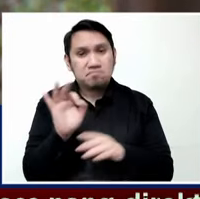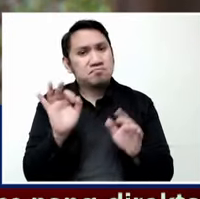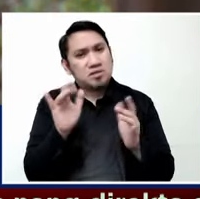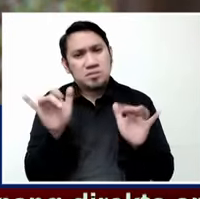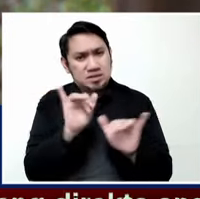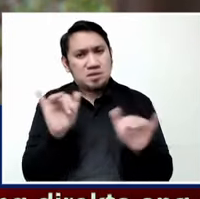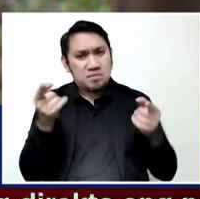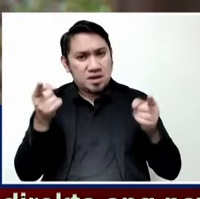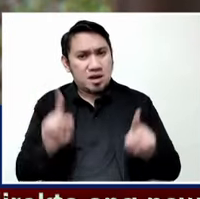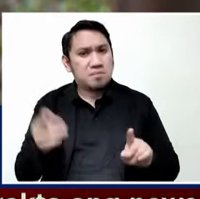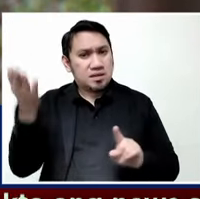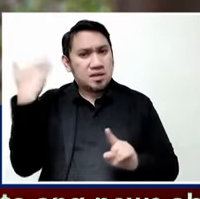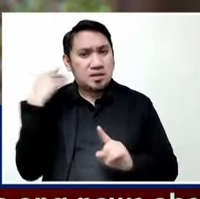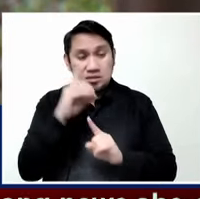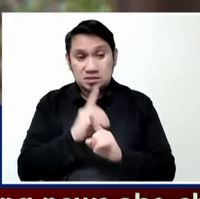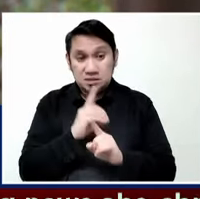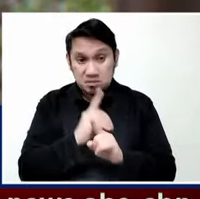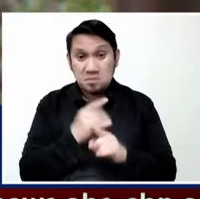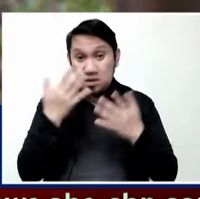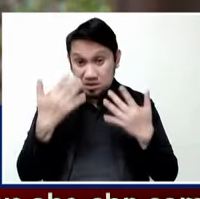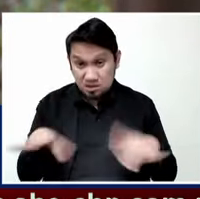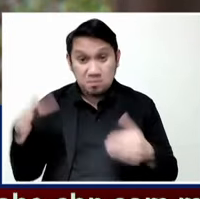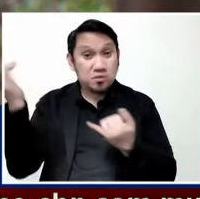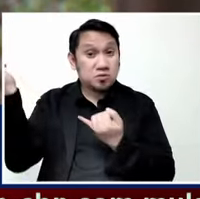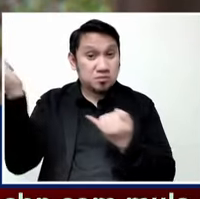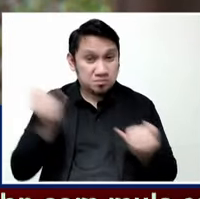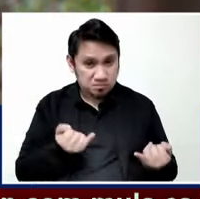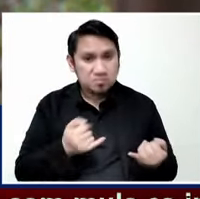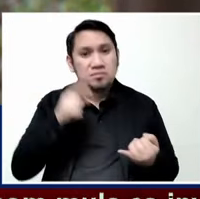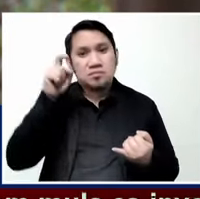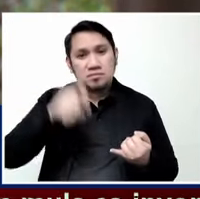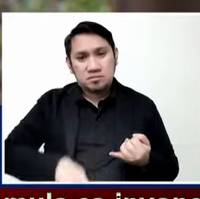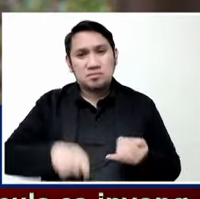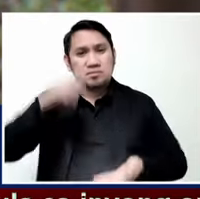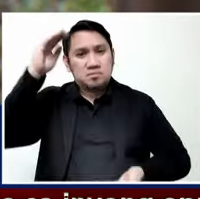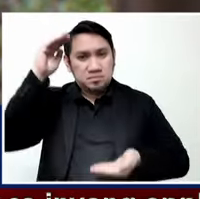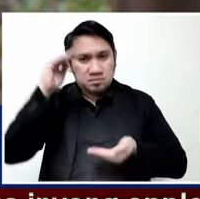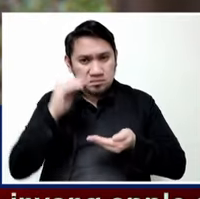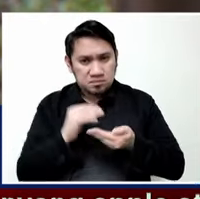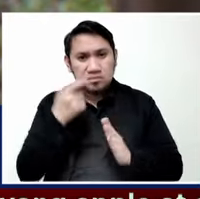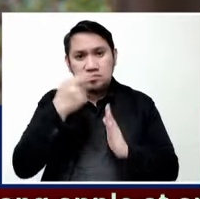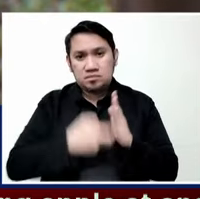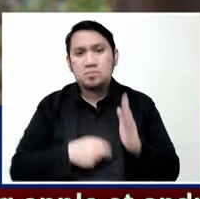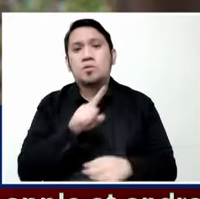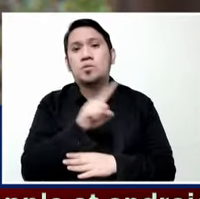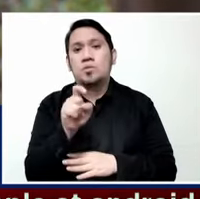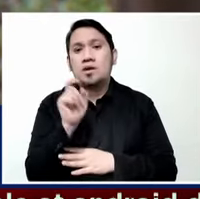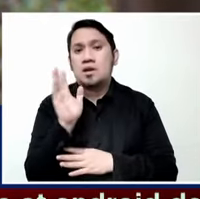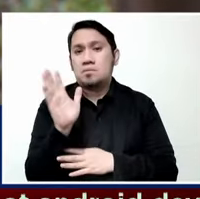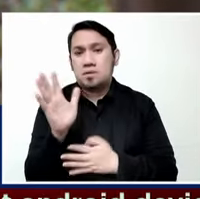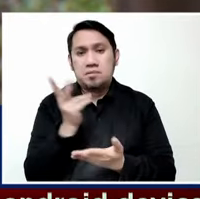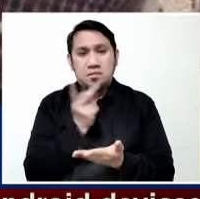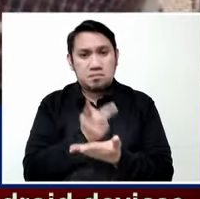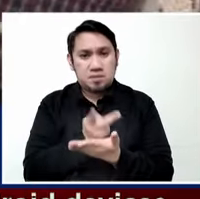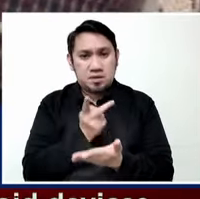Disyembre. Pagkatapos nila mag-import, dapat anila na bumaba ang presyo nito sa 150 pesos